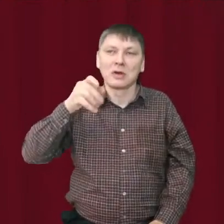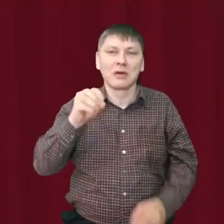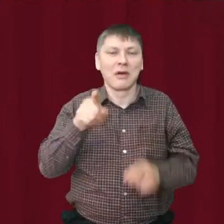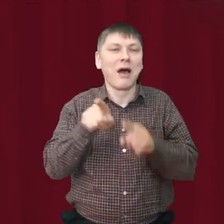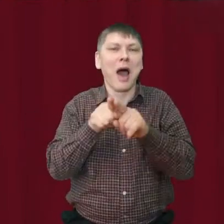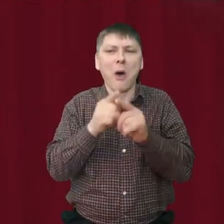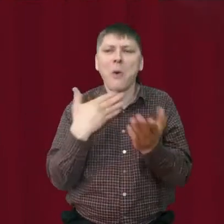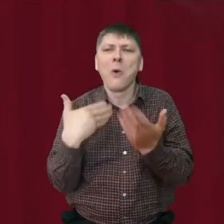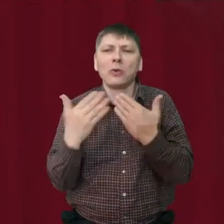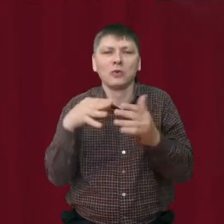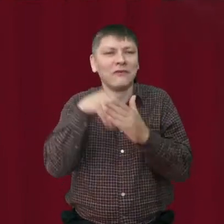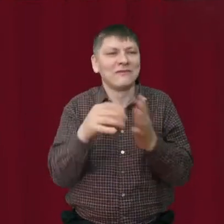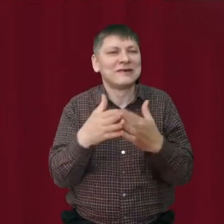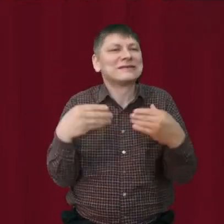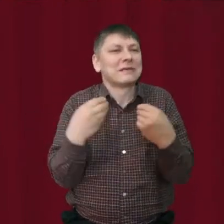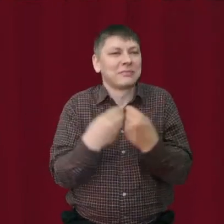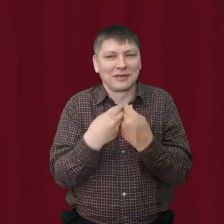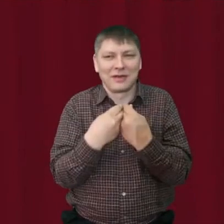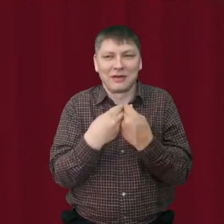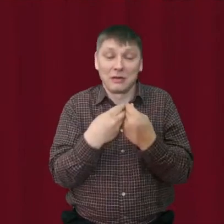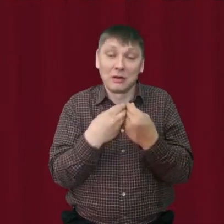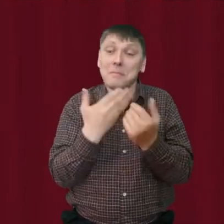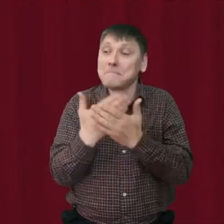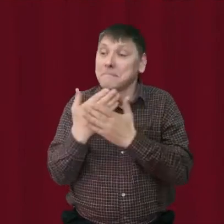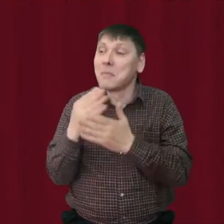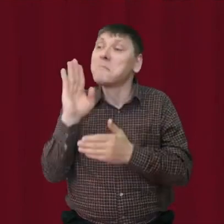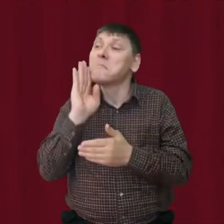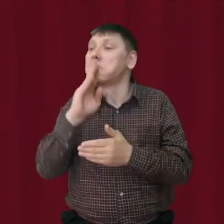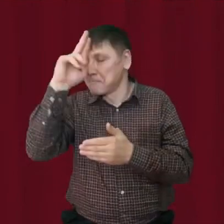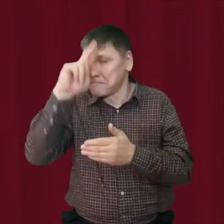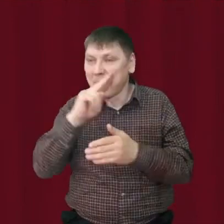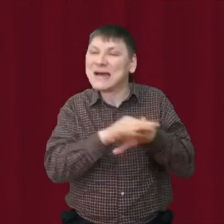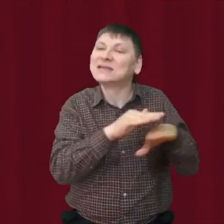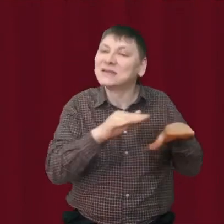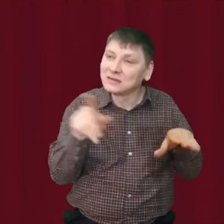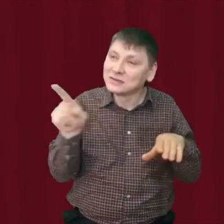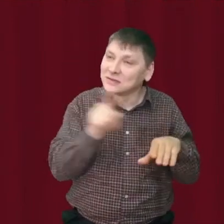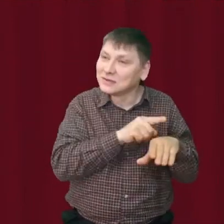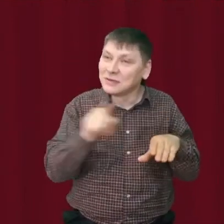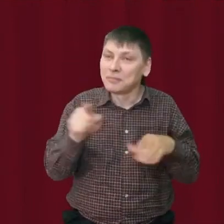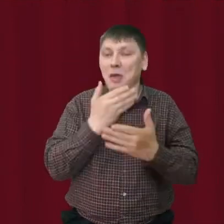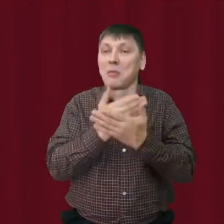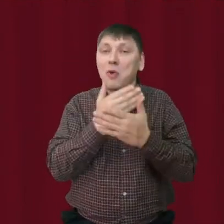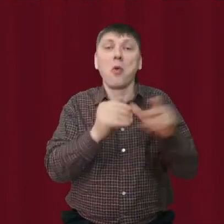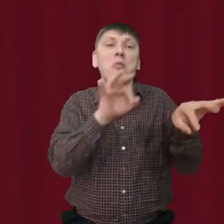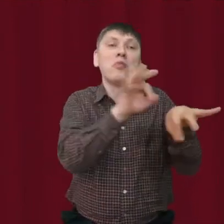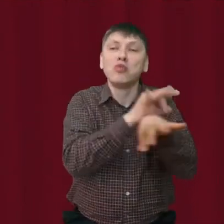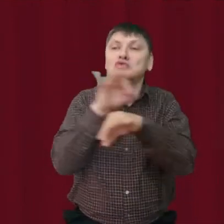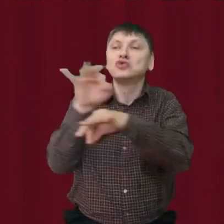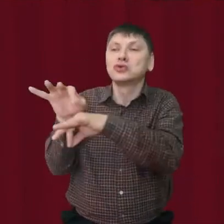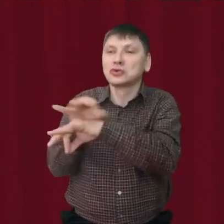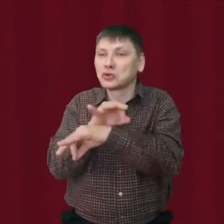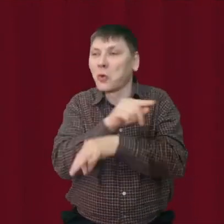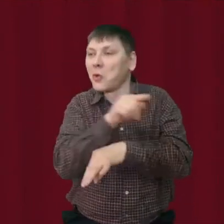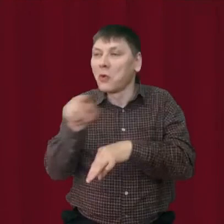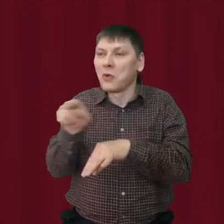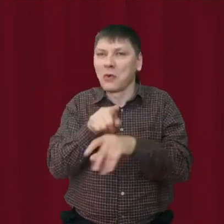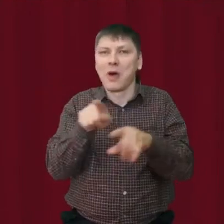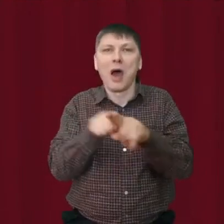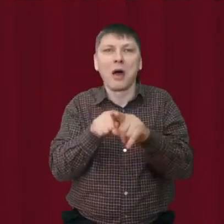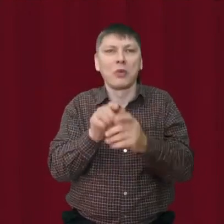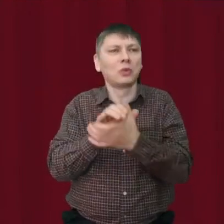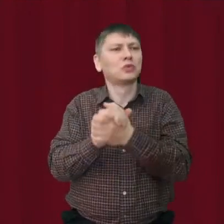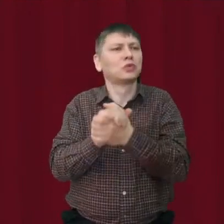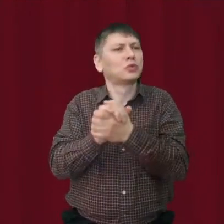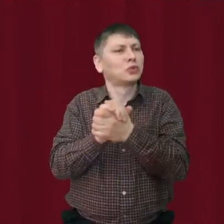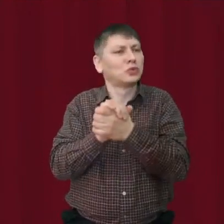семье. Отношения, любовь между родителями, детьми, любовь в том числе между мужем и женой, когда говорит просто вот о отношениях